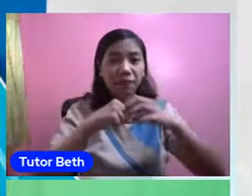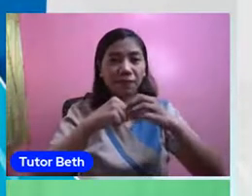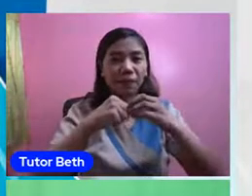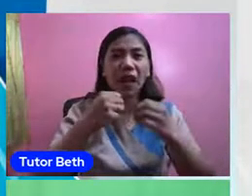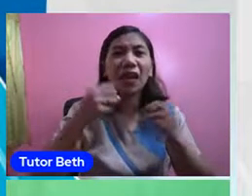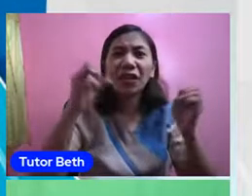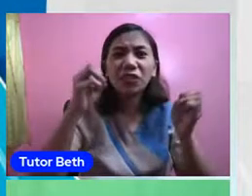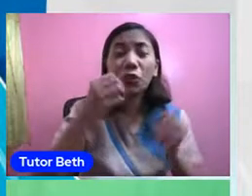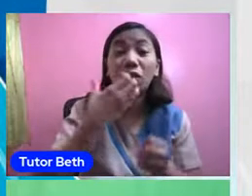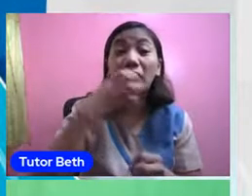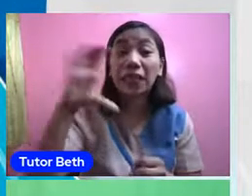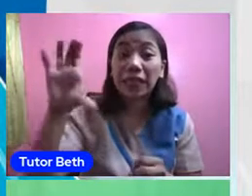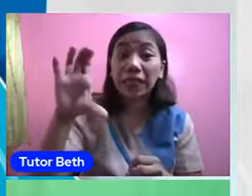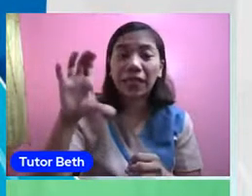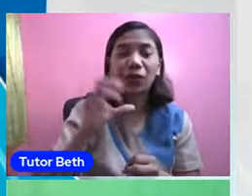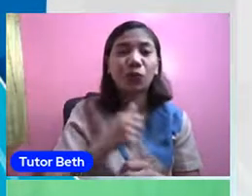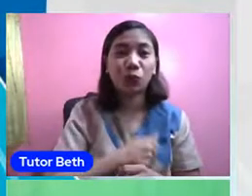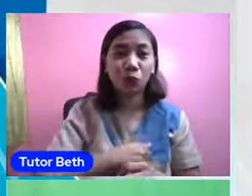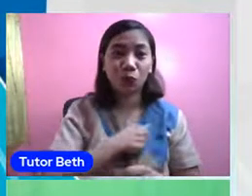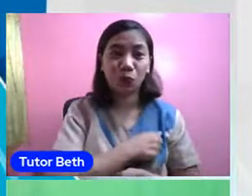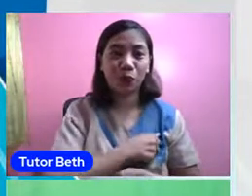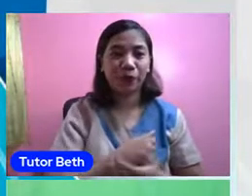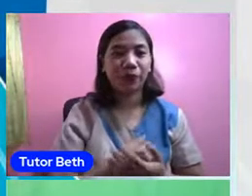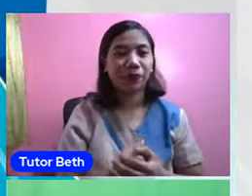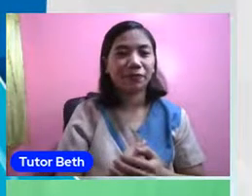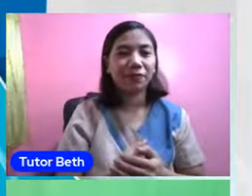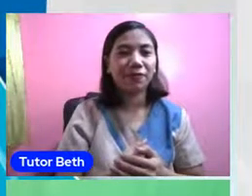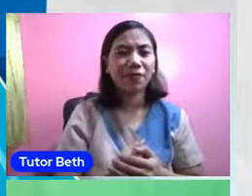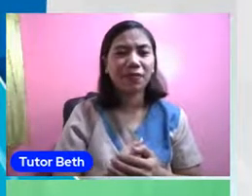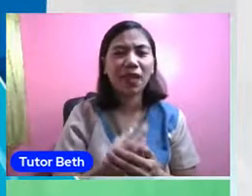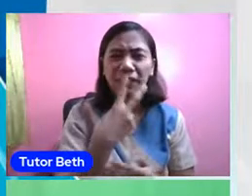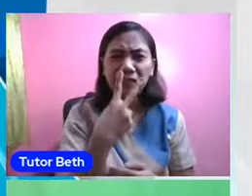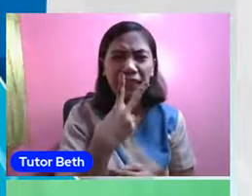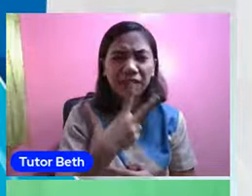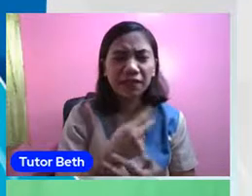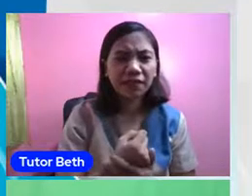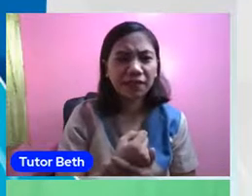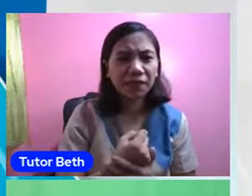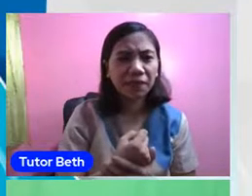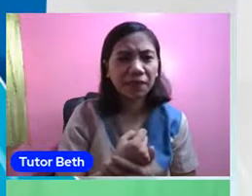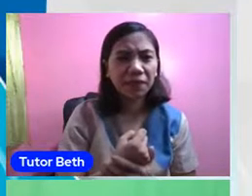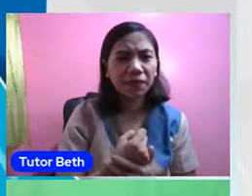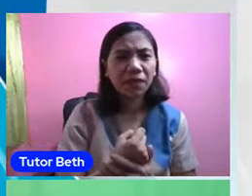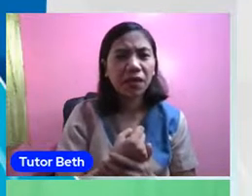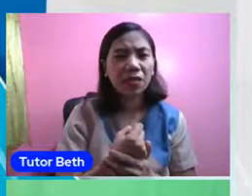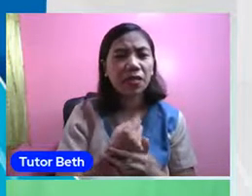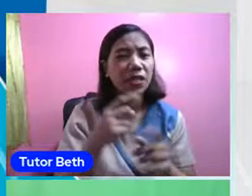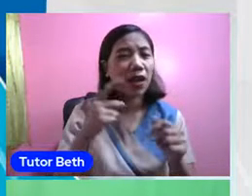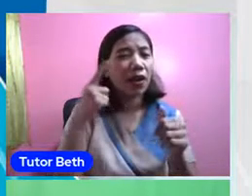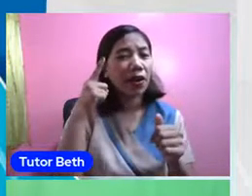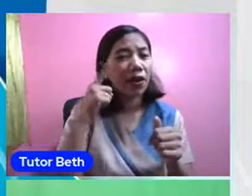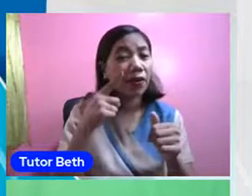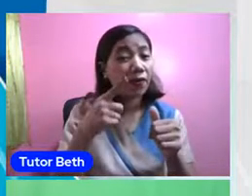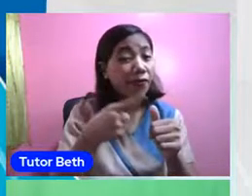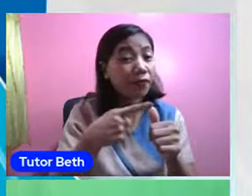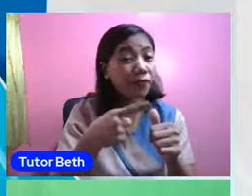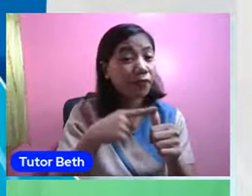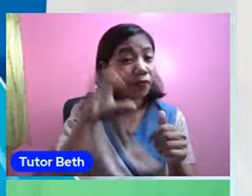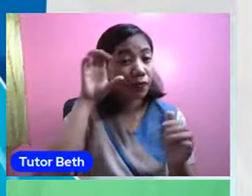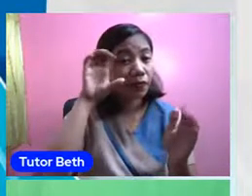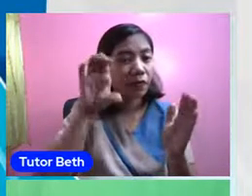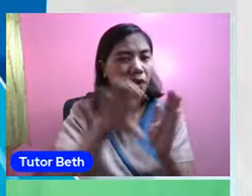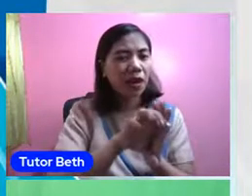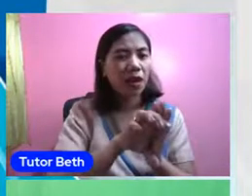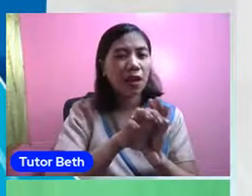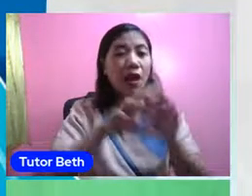larawan? Napapansin nyo sa unang larawan, may nakasampay, di ba? So, ibig sabihin, magandang maglaba ng